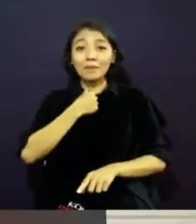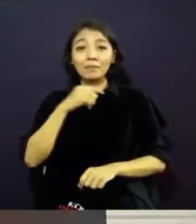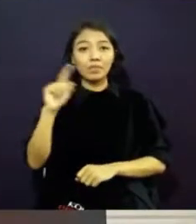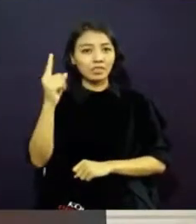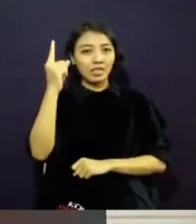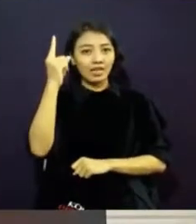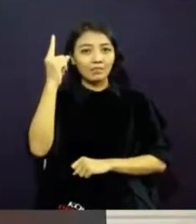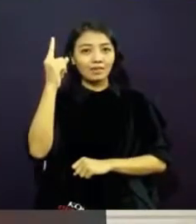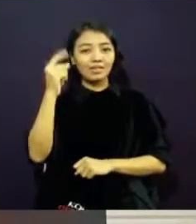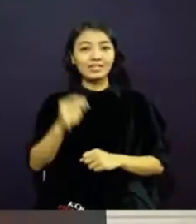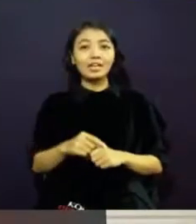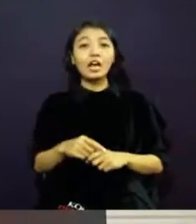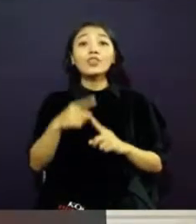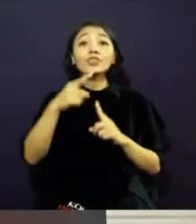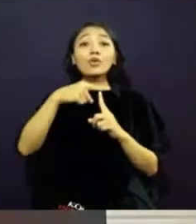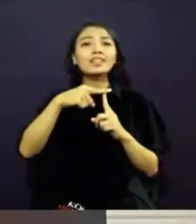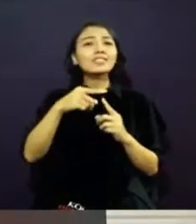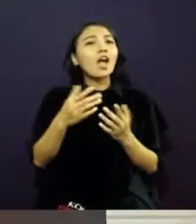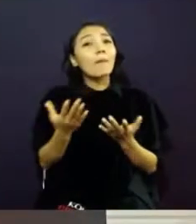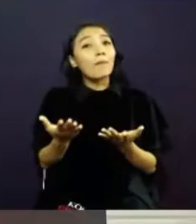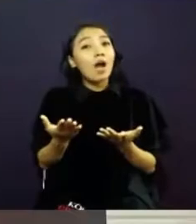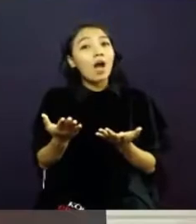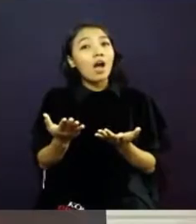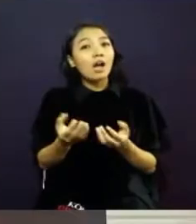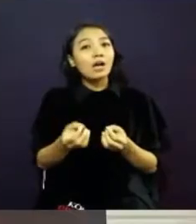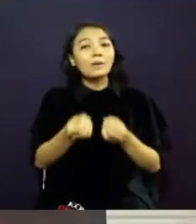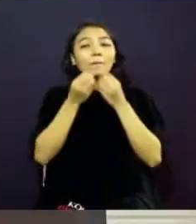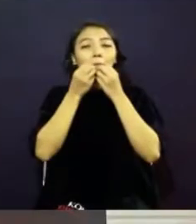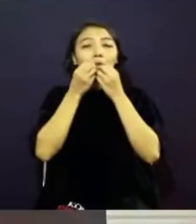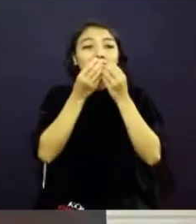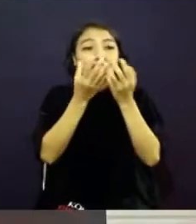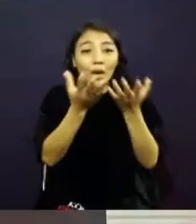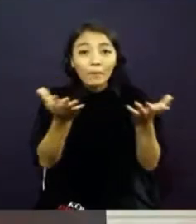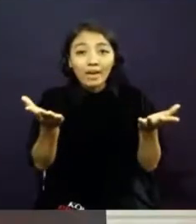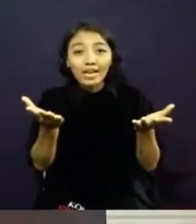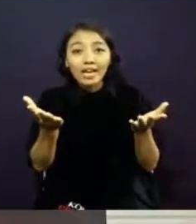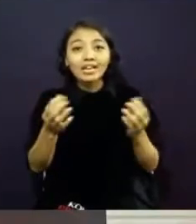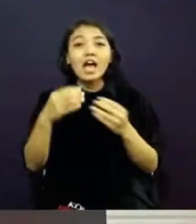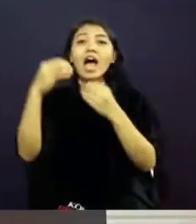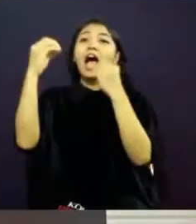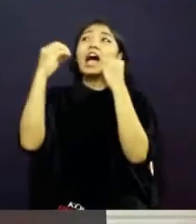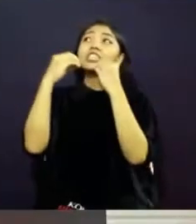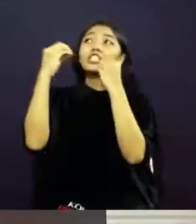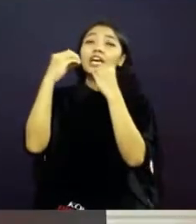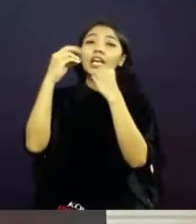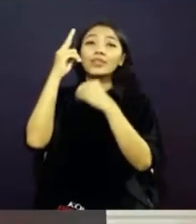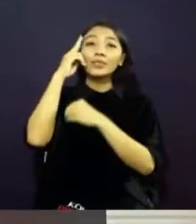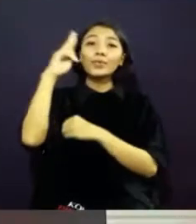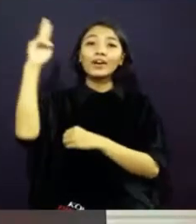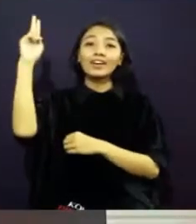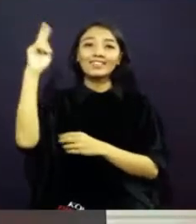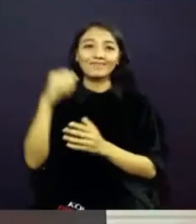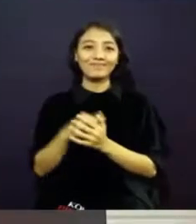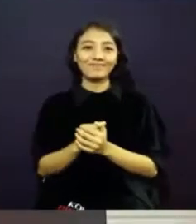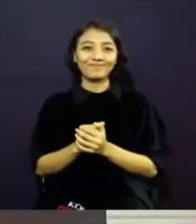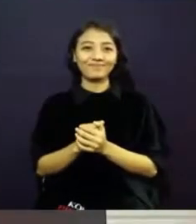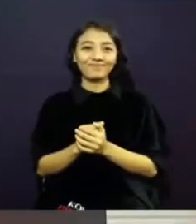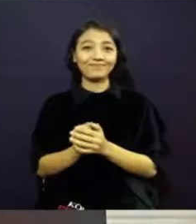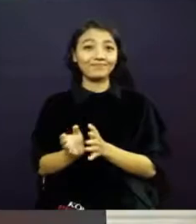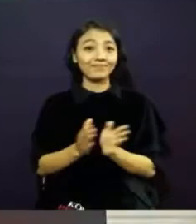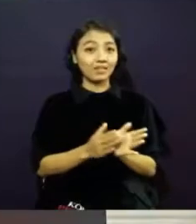untuk menyampaikan ajaran tuhan Imam bertugas untuk mengajarkan